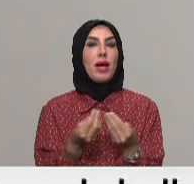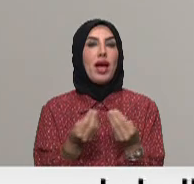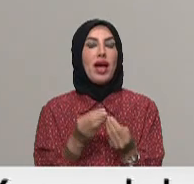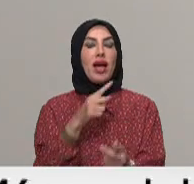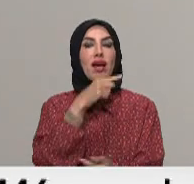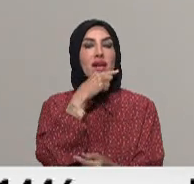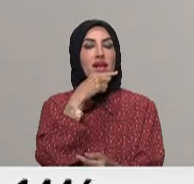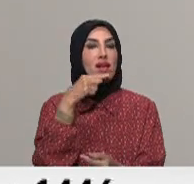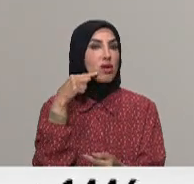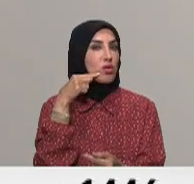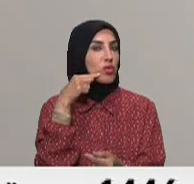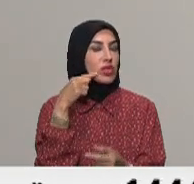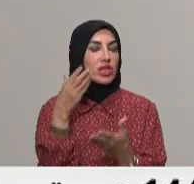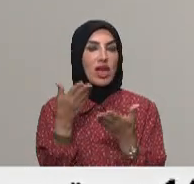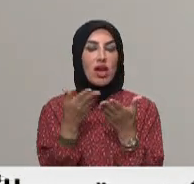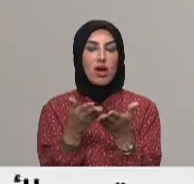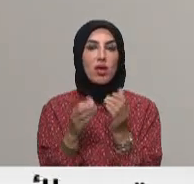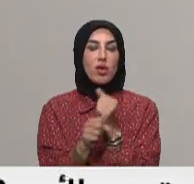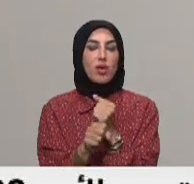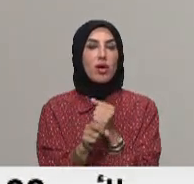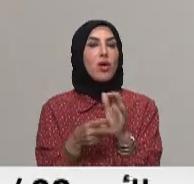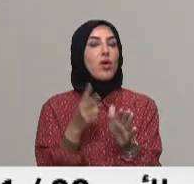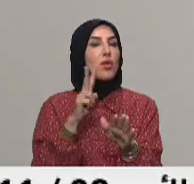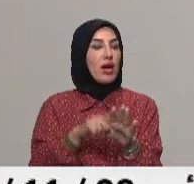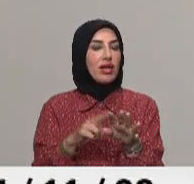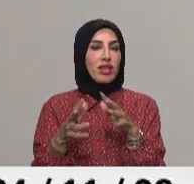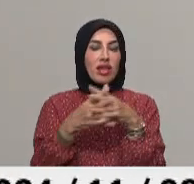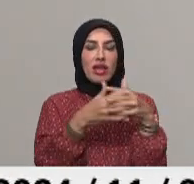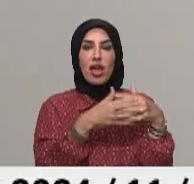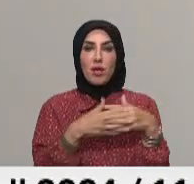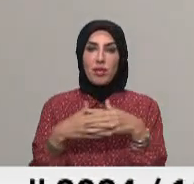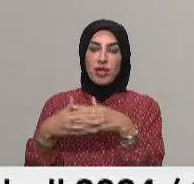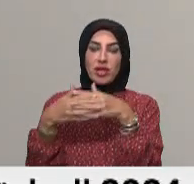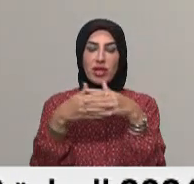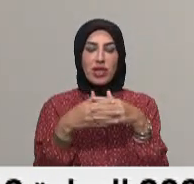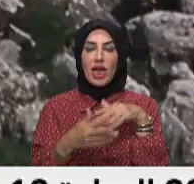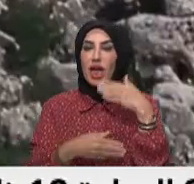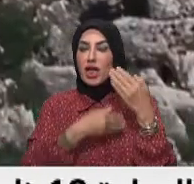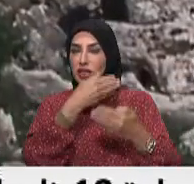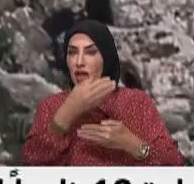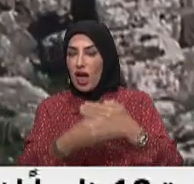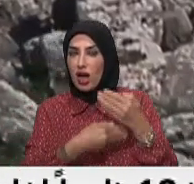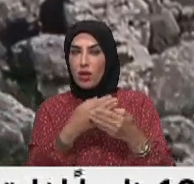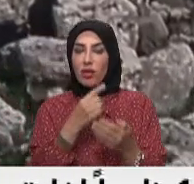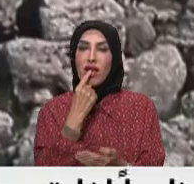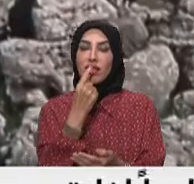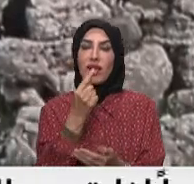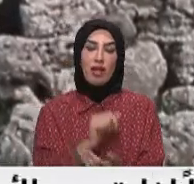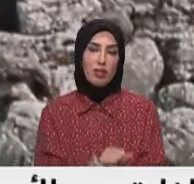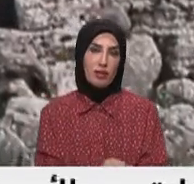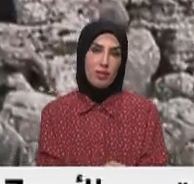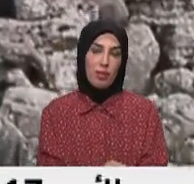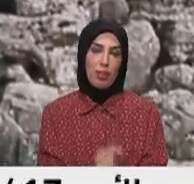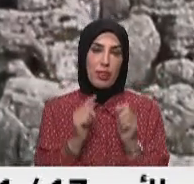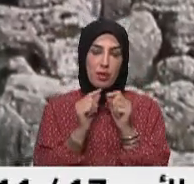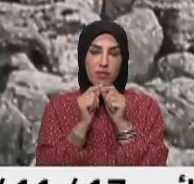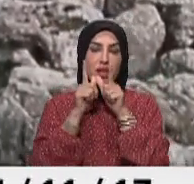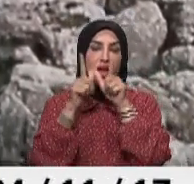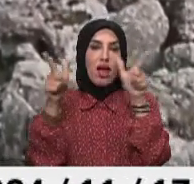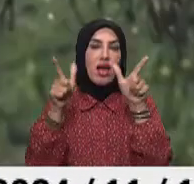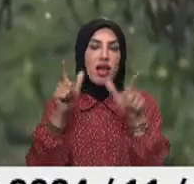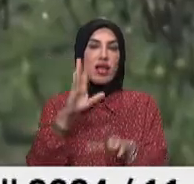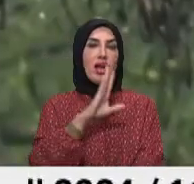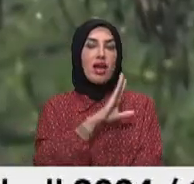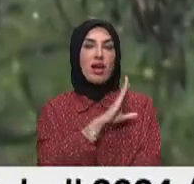جديد، كيف سوف يتلقف الطرف الأمريكي هذا المطلب. في حين أعلنت قوات